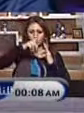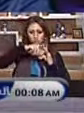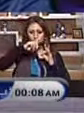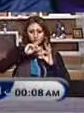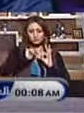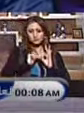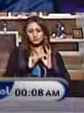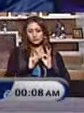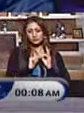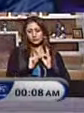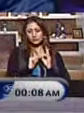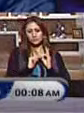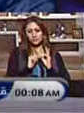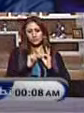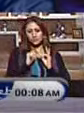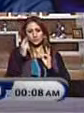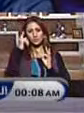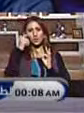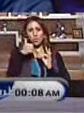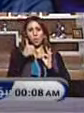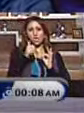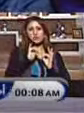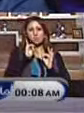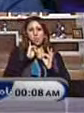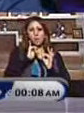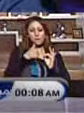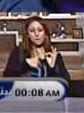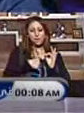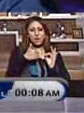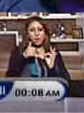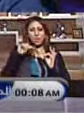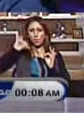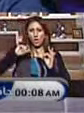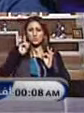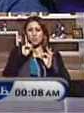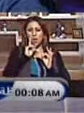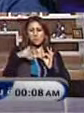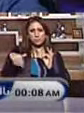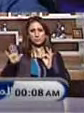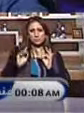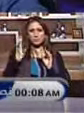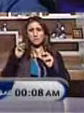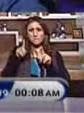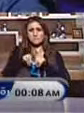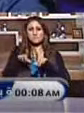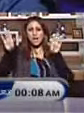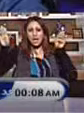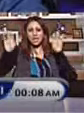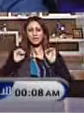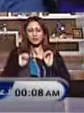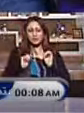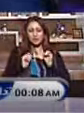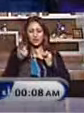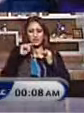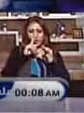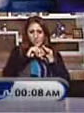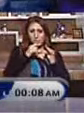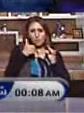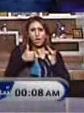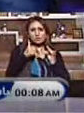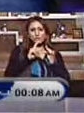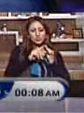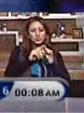نوع لا يعرف الا الخير ولا يعرف طريقا للشر ودي طائفه الملائكه مبرين من العيب تمام وطائفه